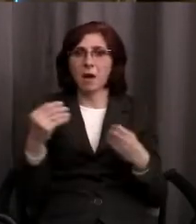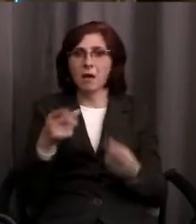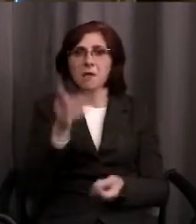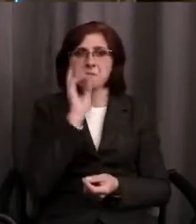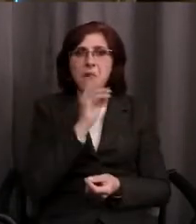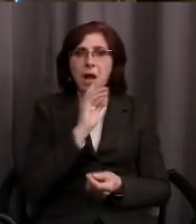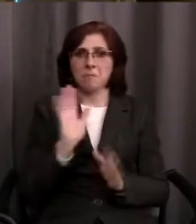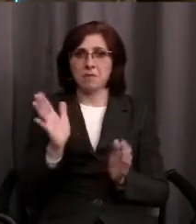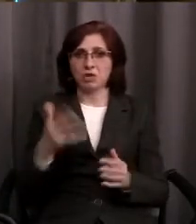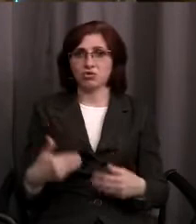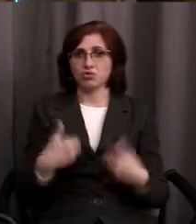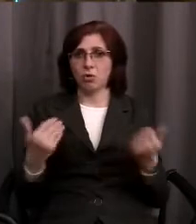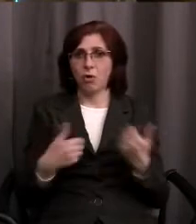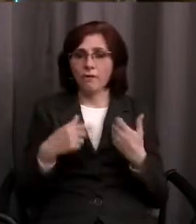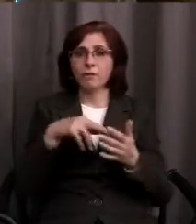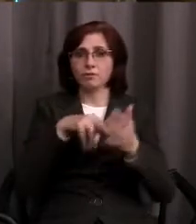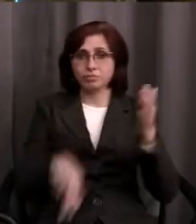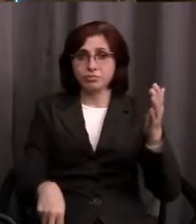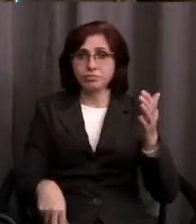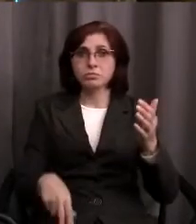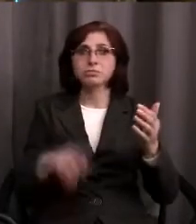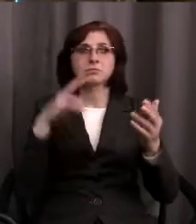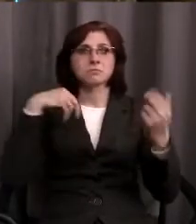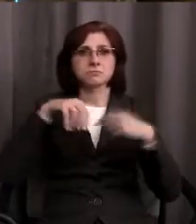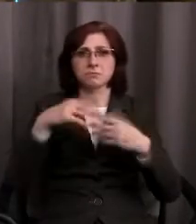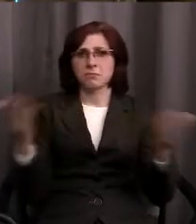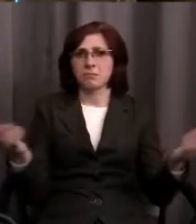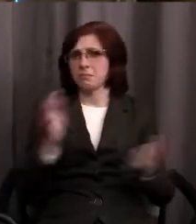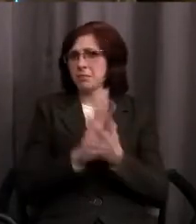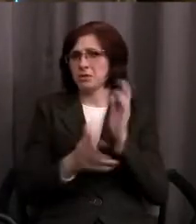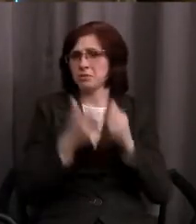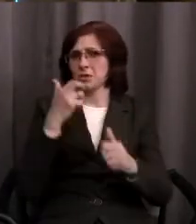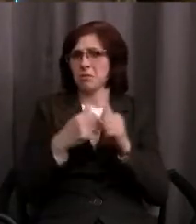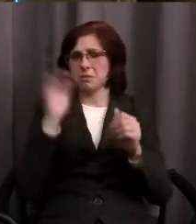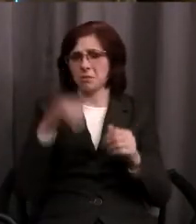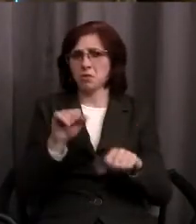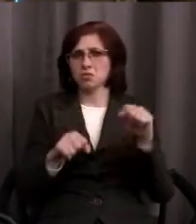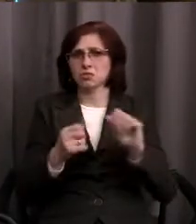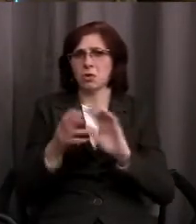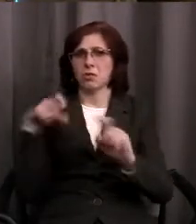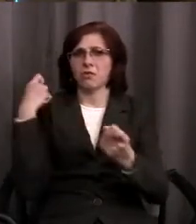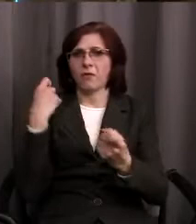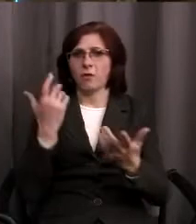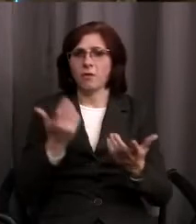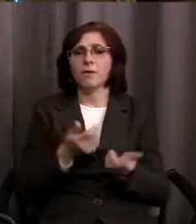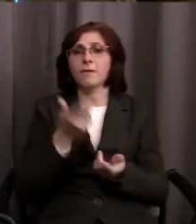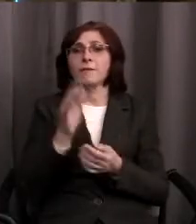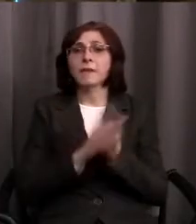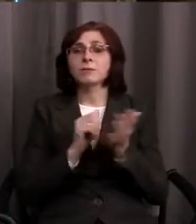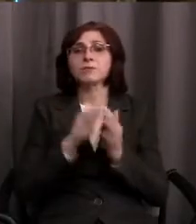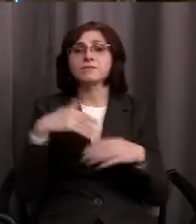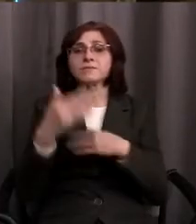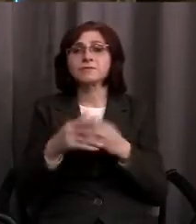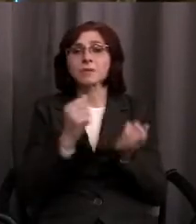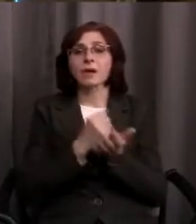tej chorobie jak gdyby zwrócić człowieka, to również ubezwłasnowolnienie można cofnąć. I kolejna rzecz, też